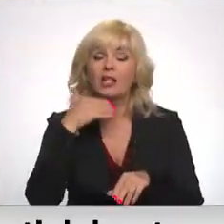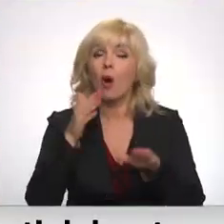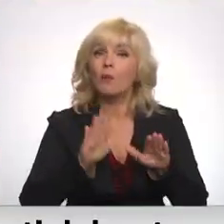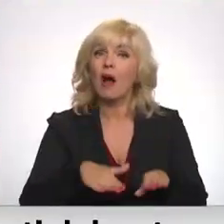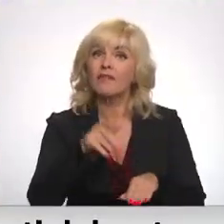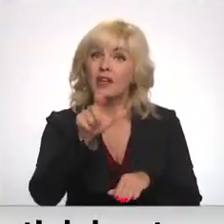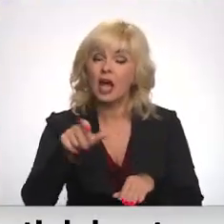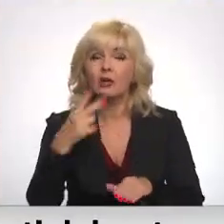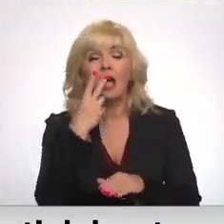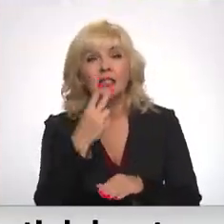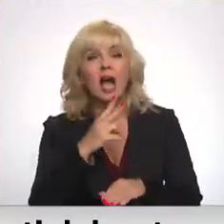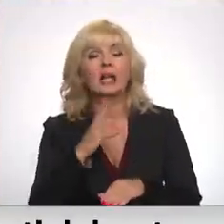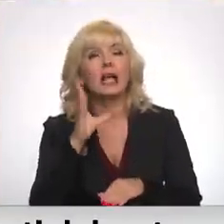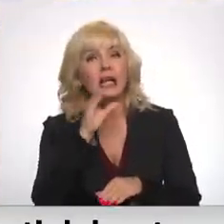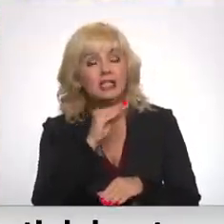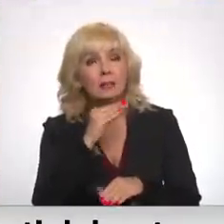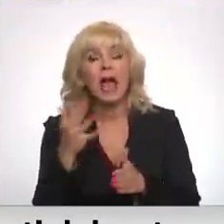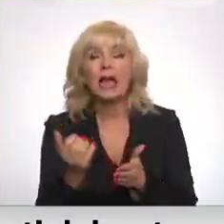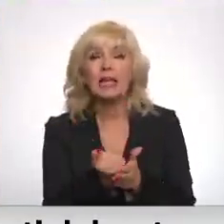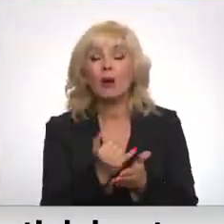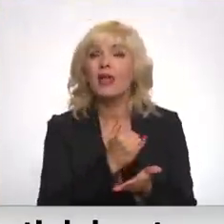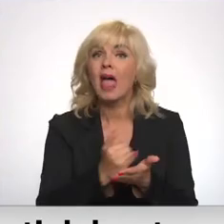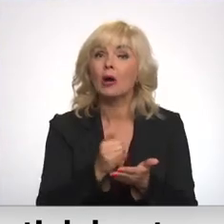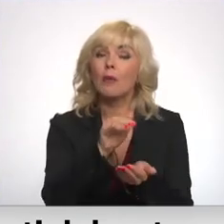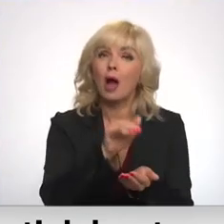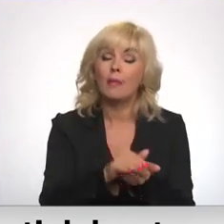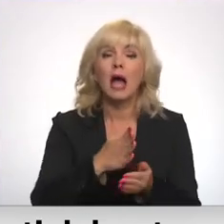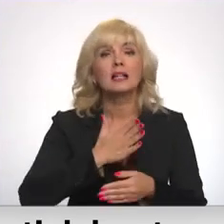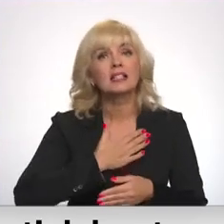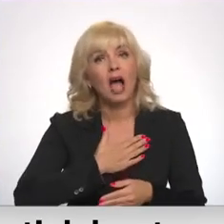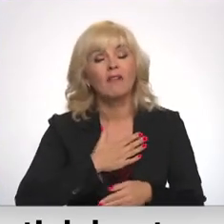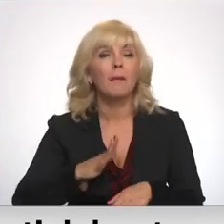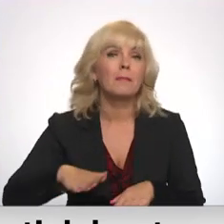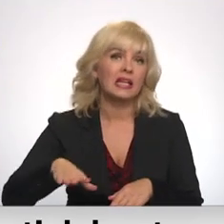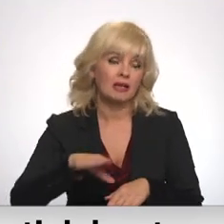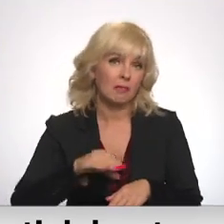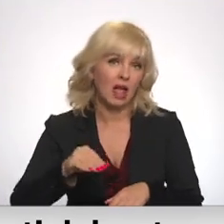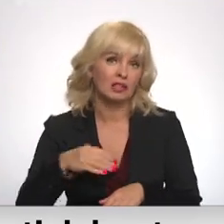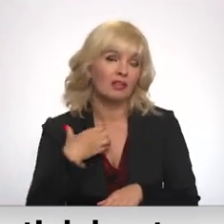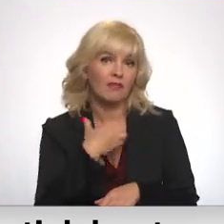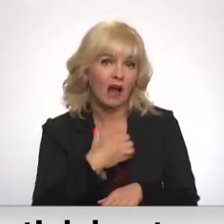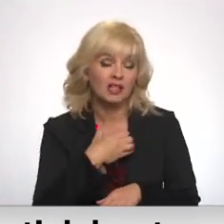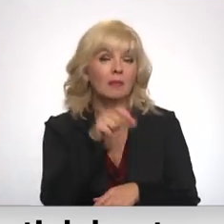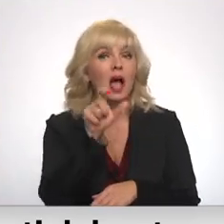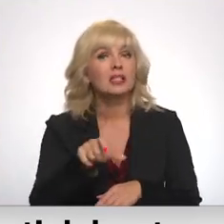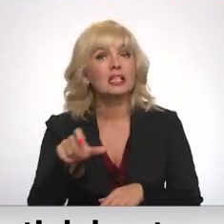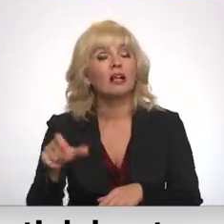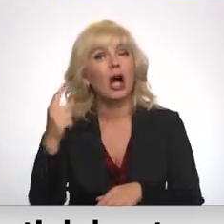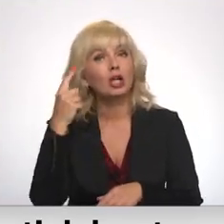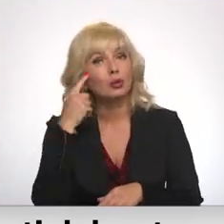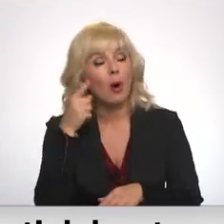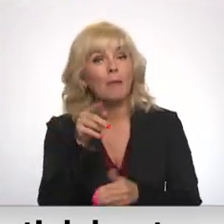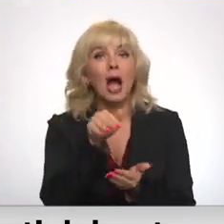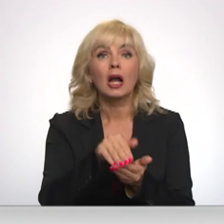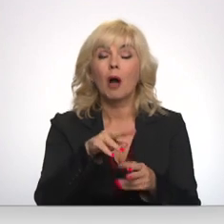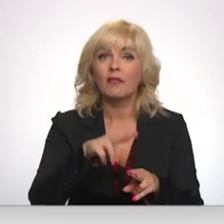jau lūko pēc iespējas iegūt nekoptās kapa vietas savām ģimenes vajadzībām. Cilvēki domā, ja šādas kapa